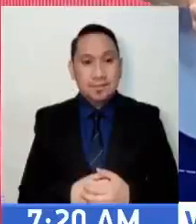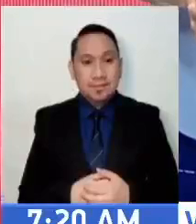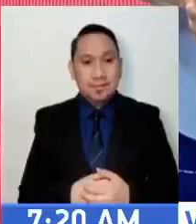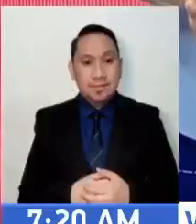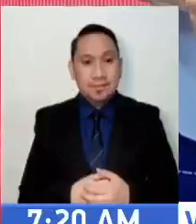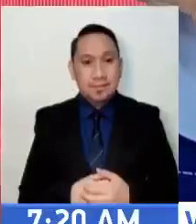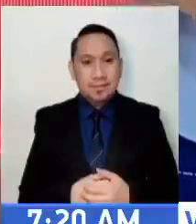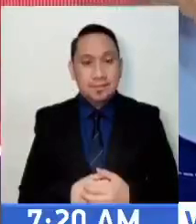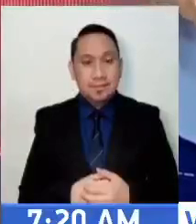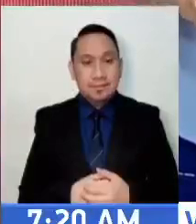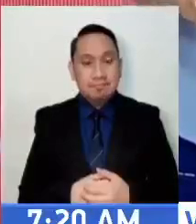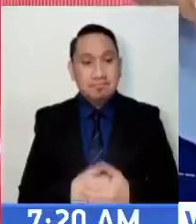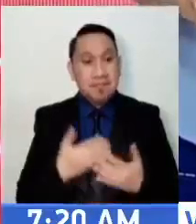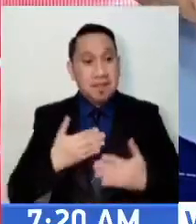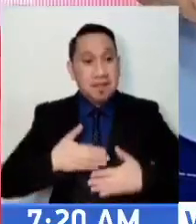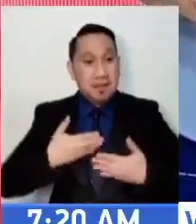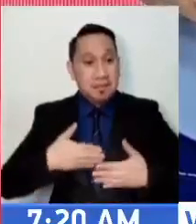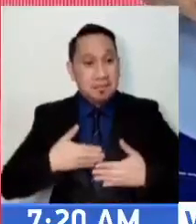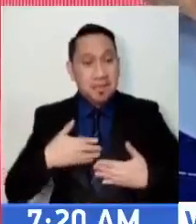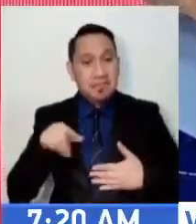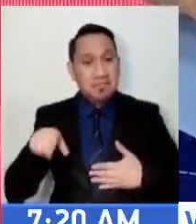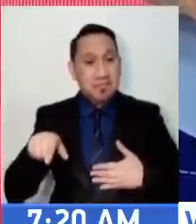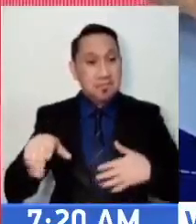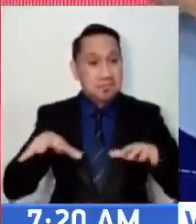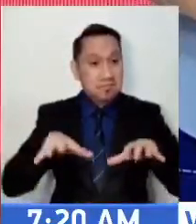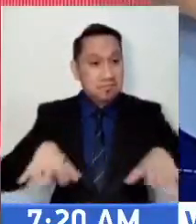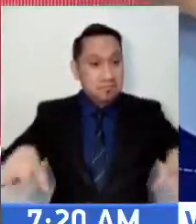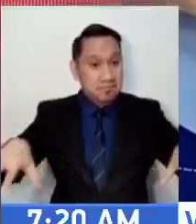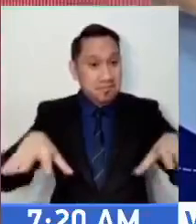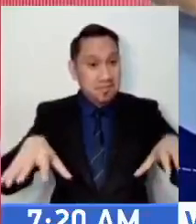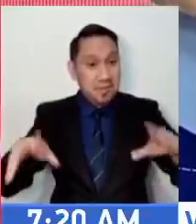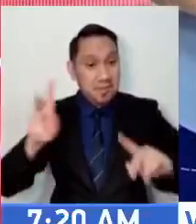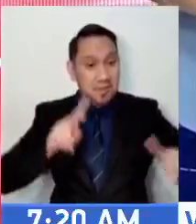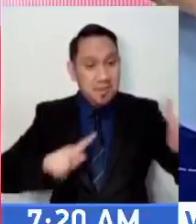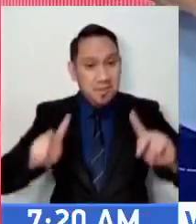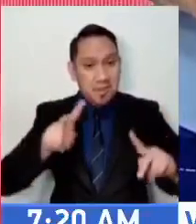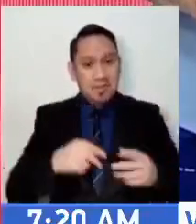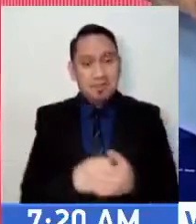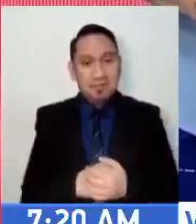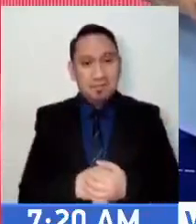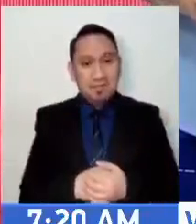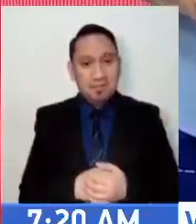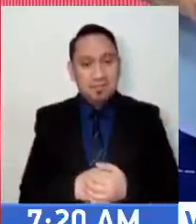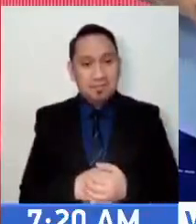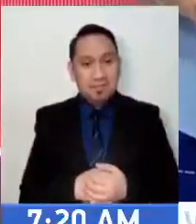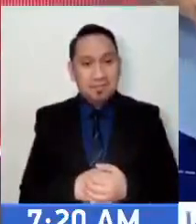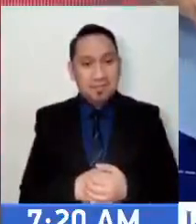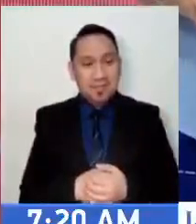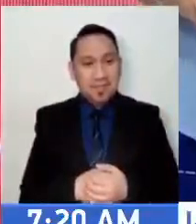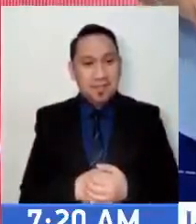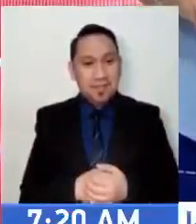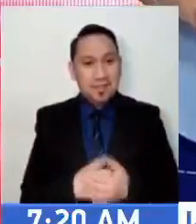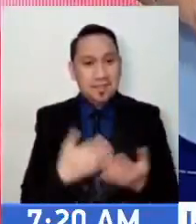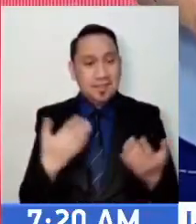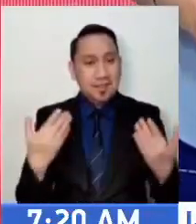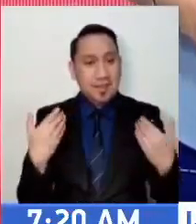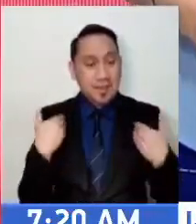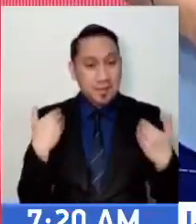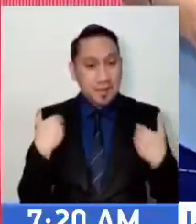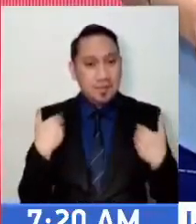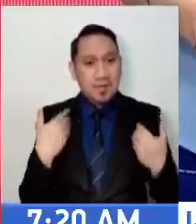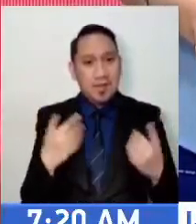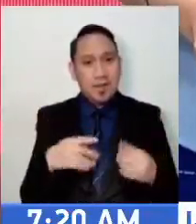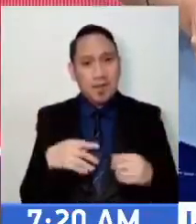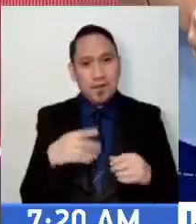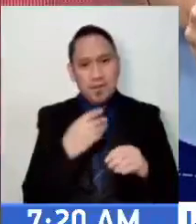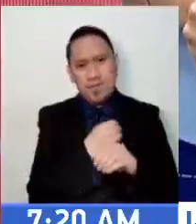Naaaliw ang mga virtual kapitbahay sa bagong social media app na Bondee. Kung di ka pa in sa new trend na virtual bonding, panuorin kung ano